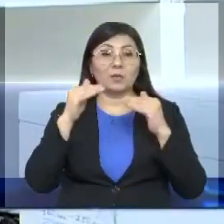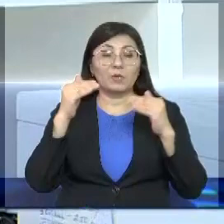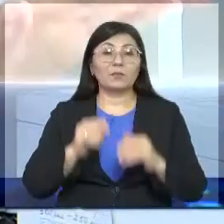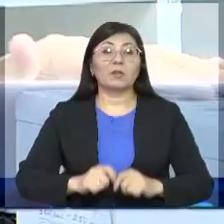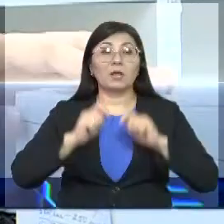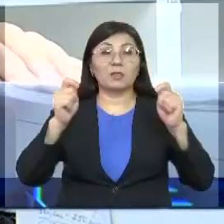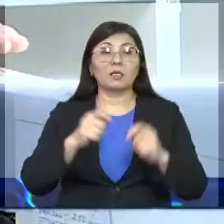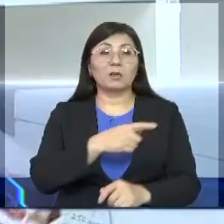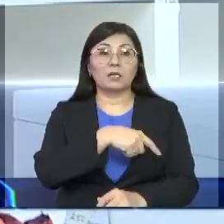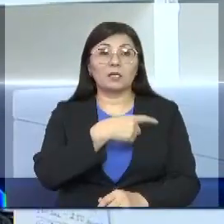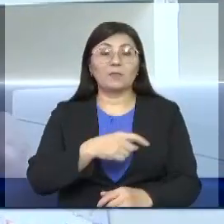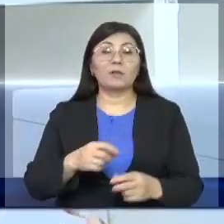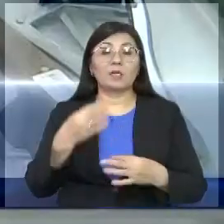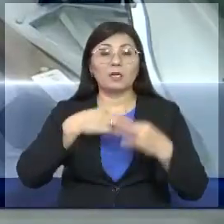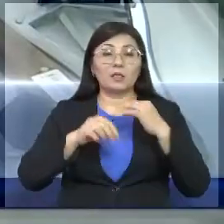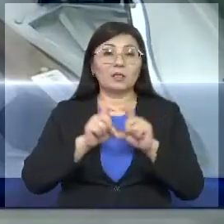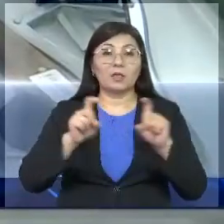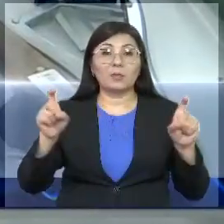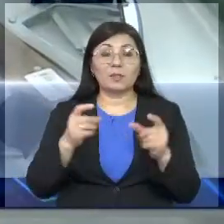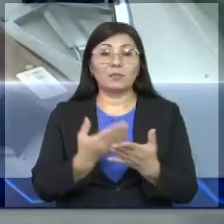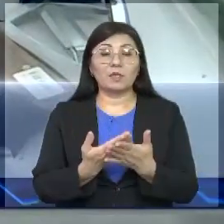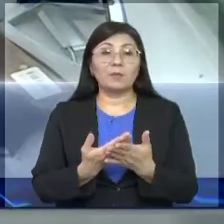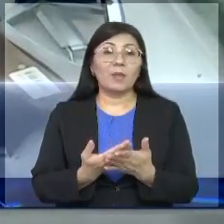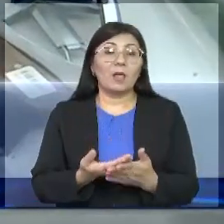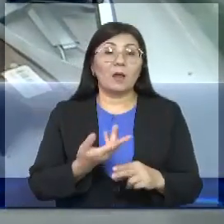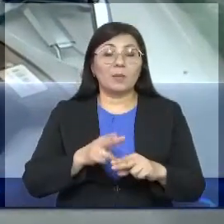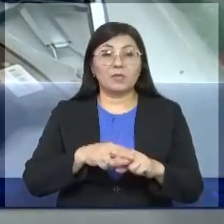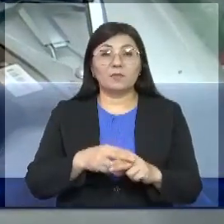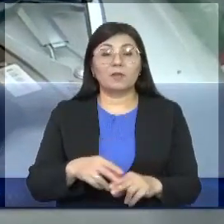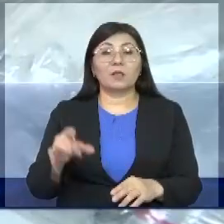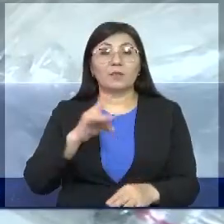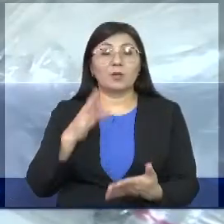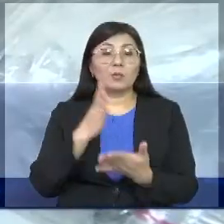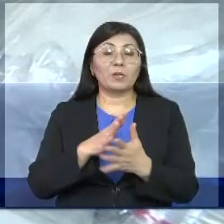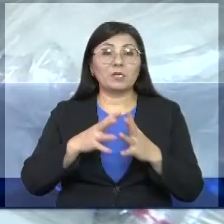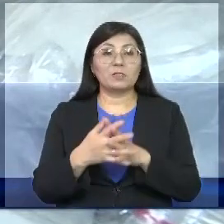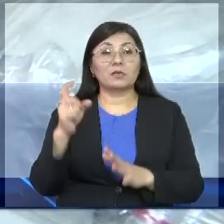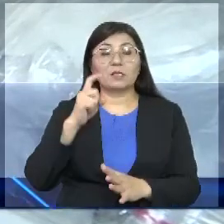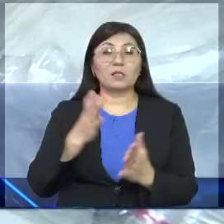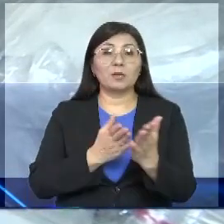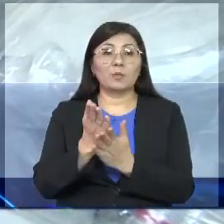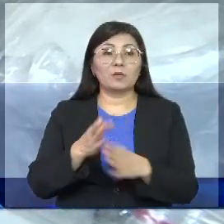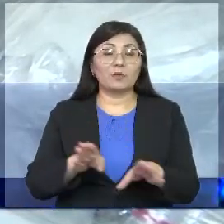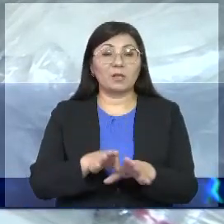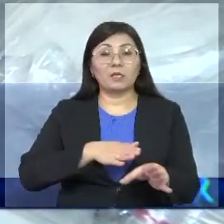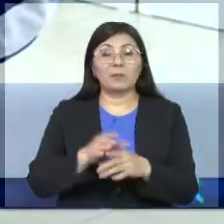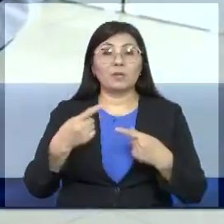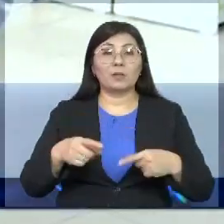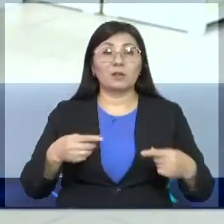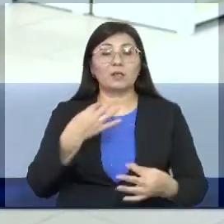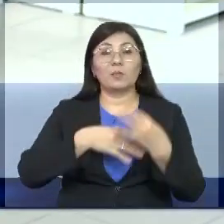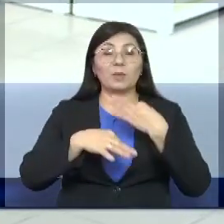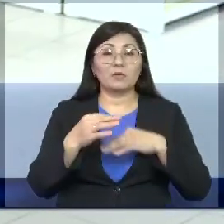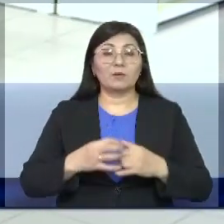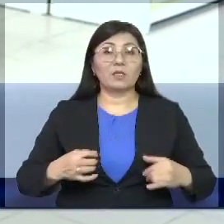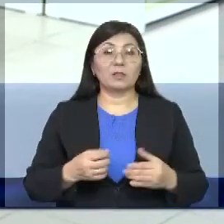аптеку, которая уже пользуется большим спросом у сельчан. И это неудивительно, ведь район имеет сельскохозяйственную направленность. Помимо реализации различных препаратов для